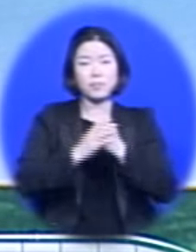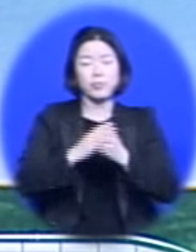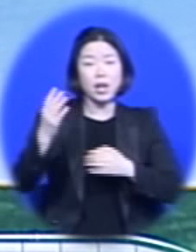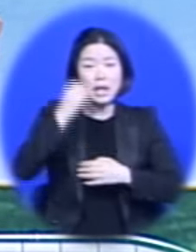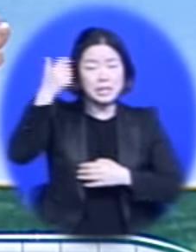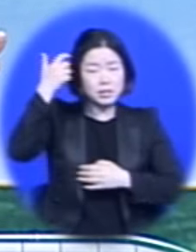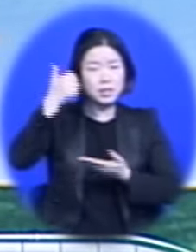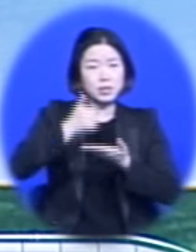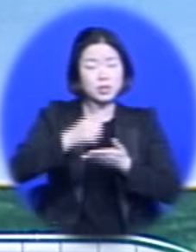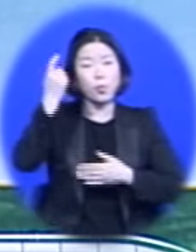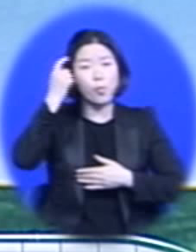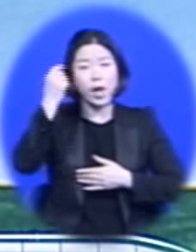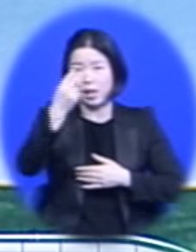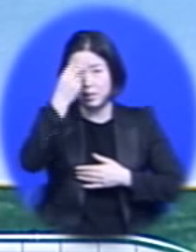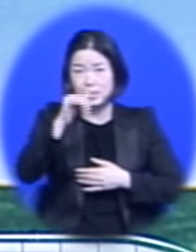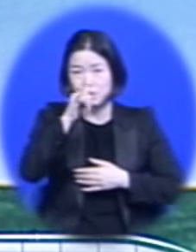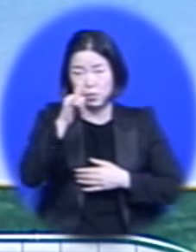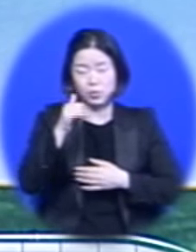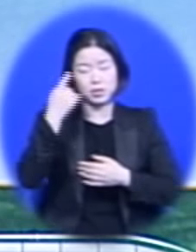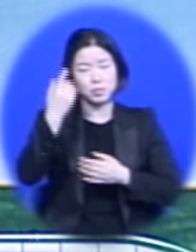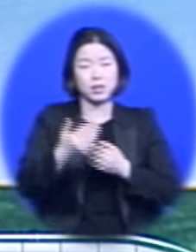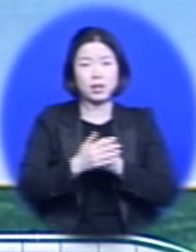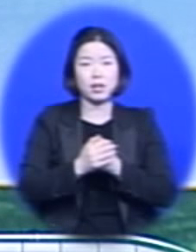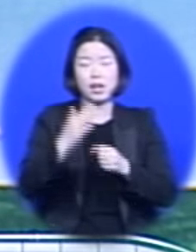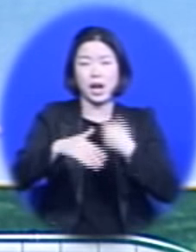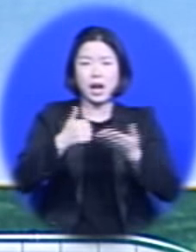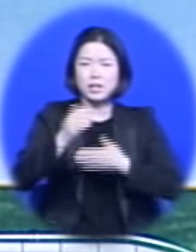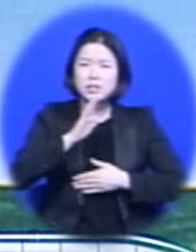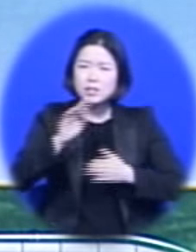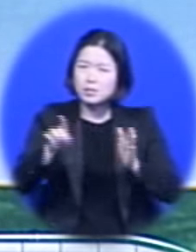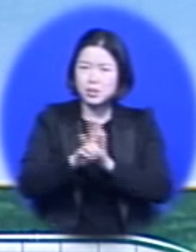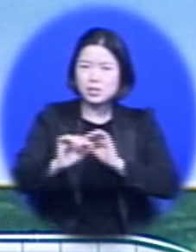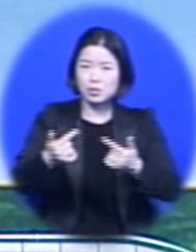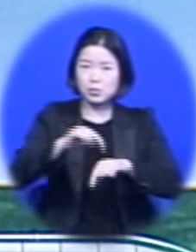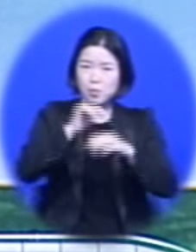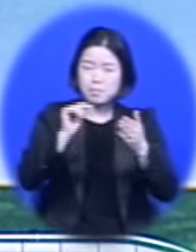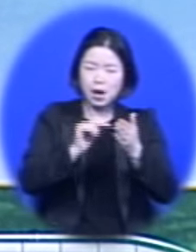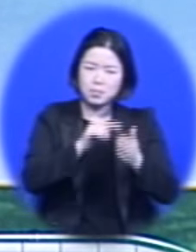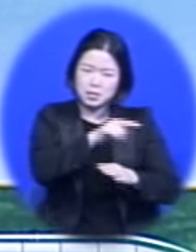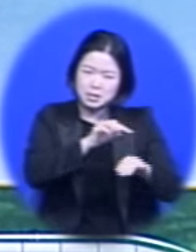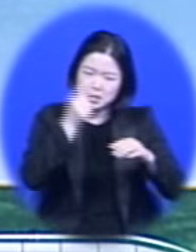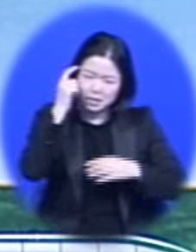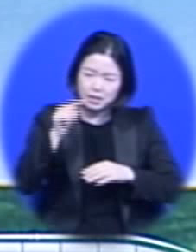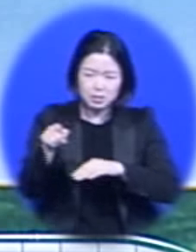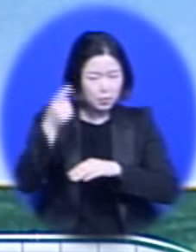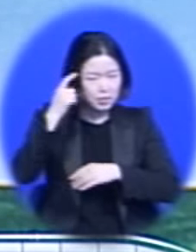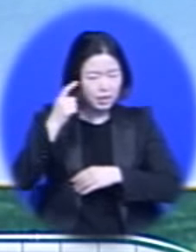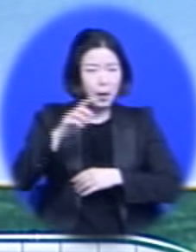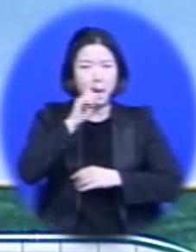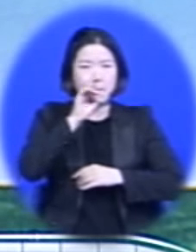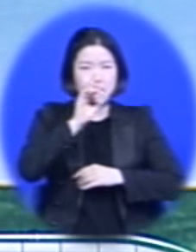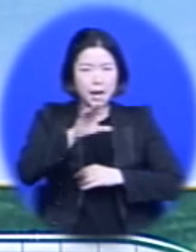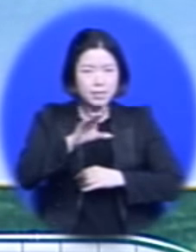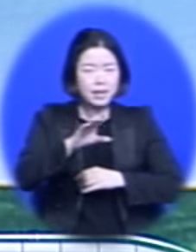성령께서 왜 근심하시나요? 하나님을 진짜 믿지 않고 마음에 이 생각 저 생각 말도 안 되는 더럽고